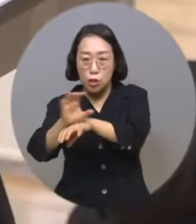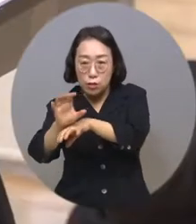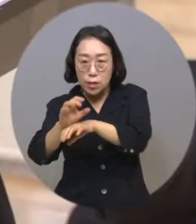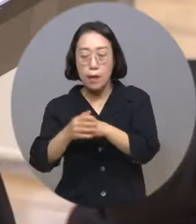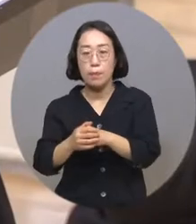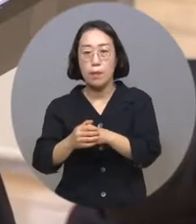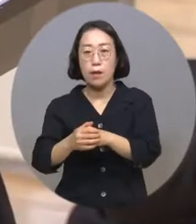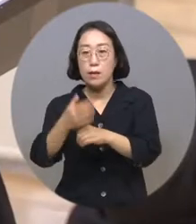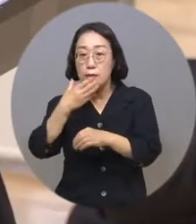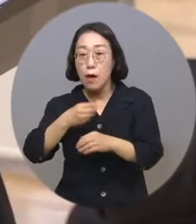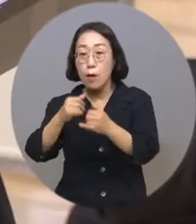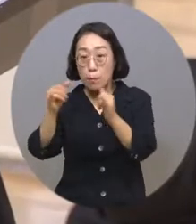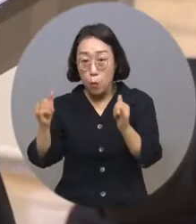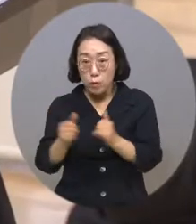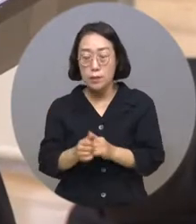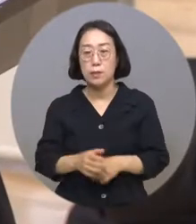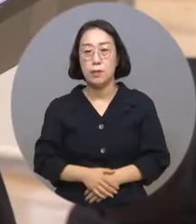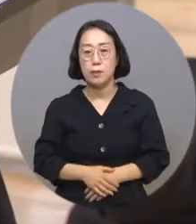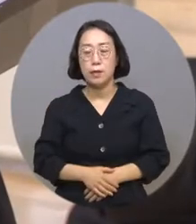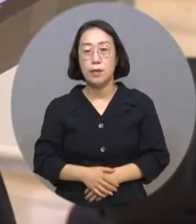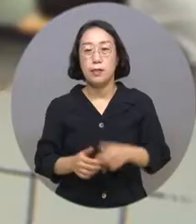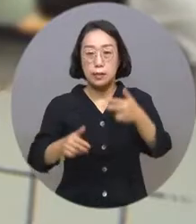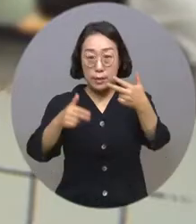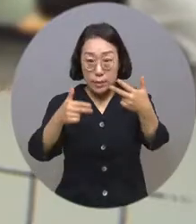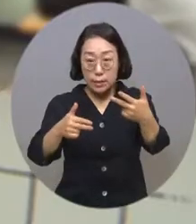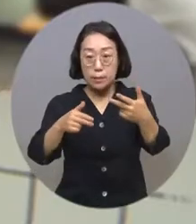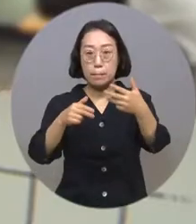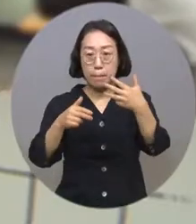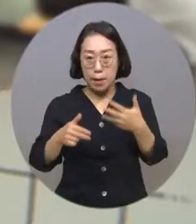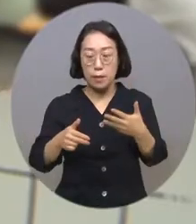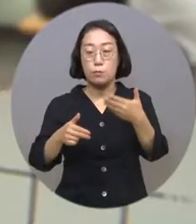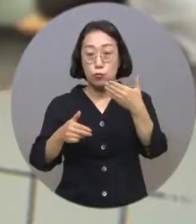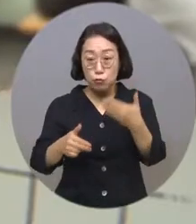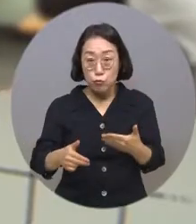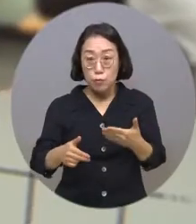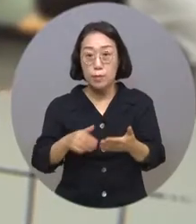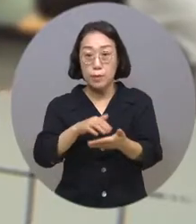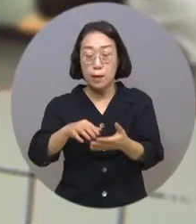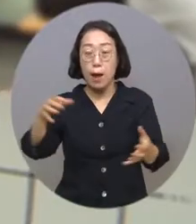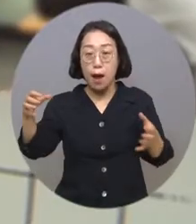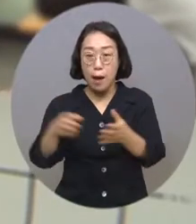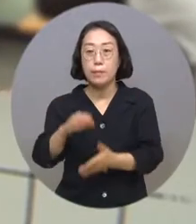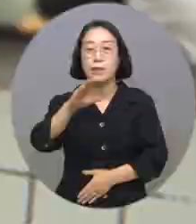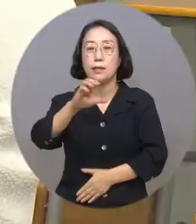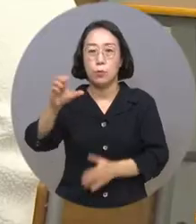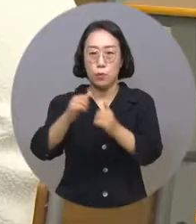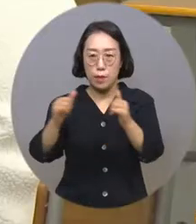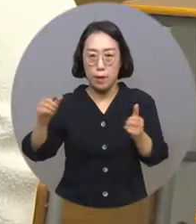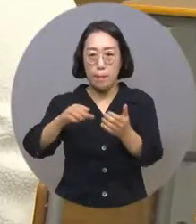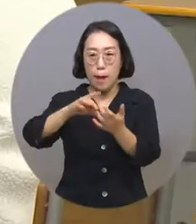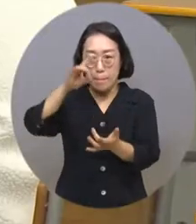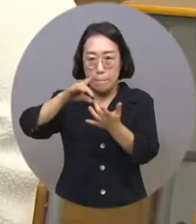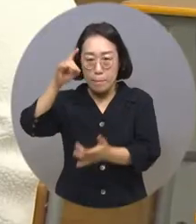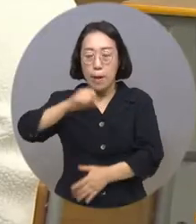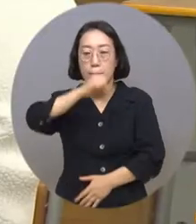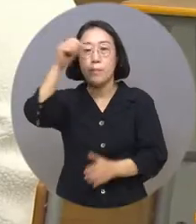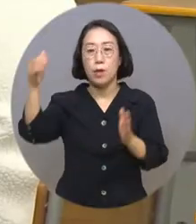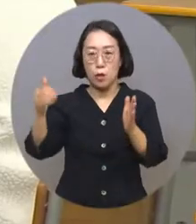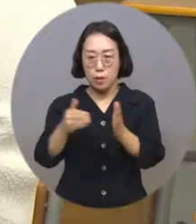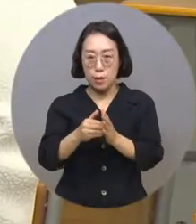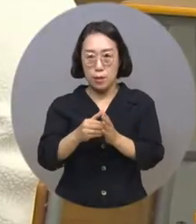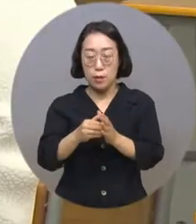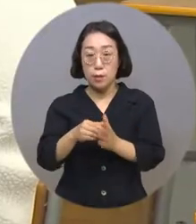분야에서 7급 4명, 8급 3명, 9급 38명 등 중증장애인 45명이 최종 합격했습니다.